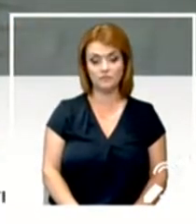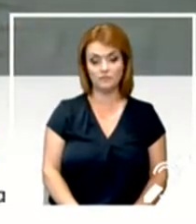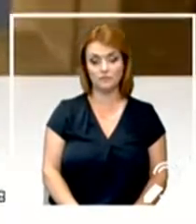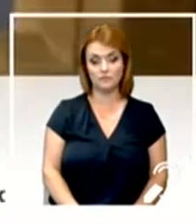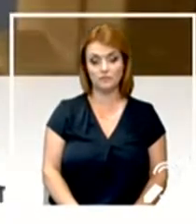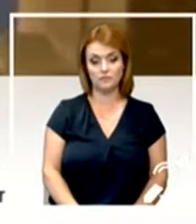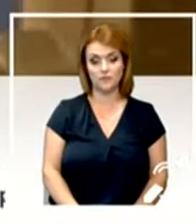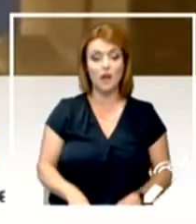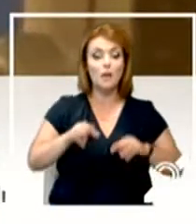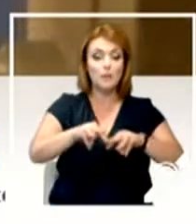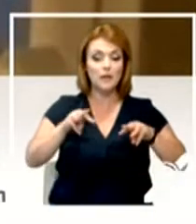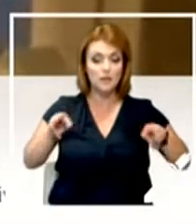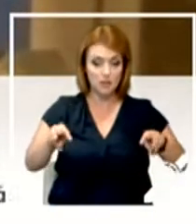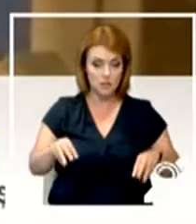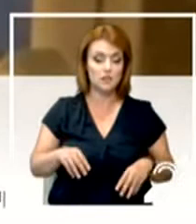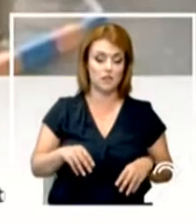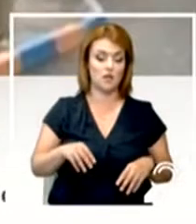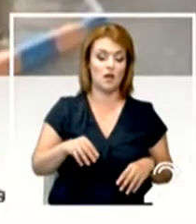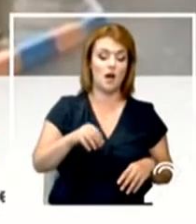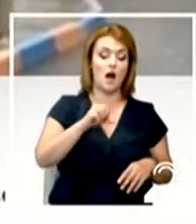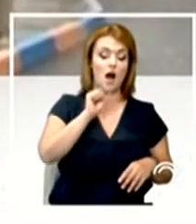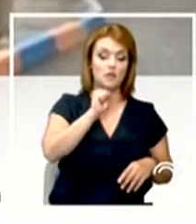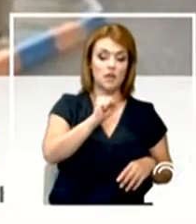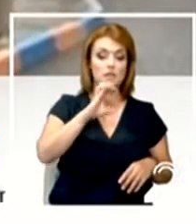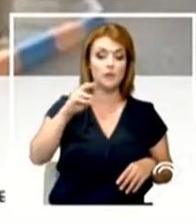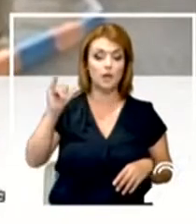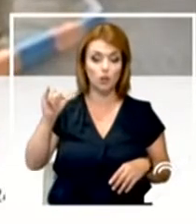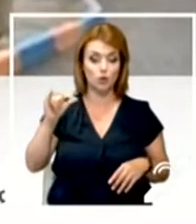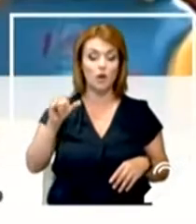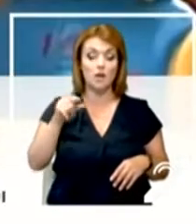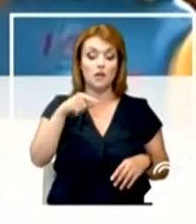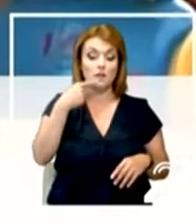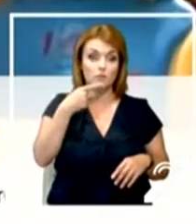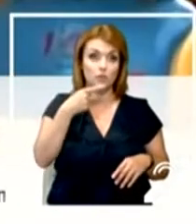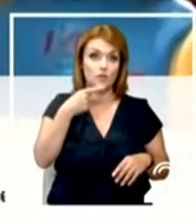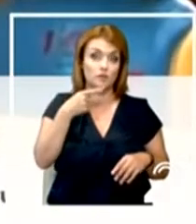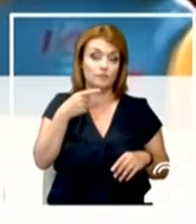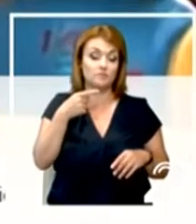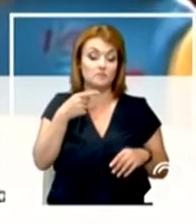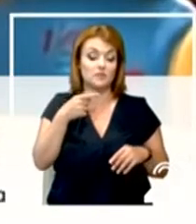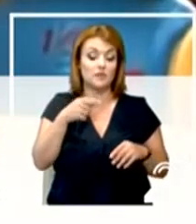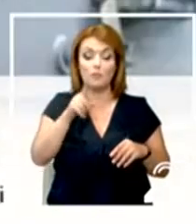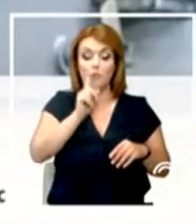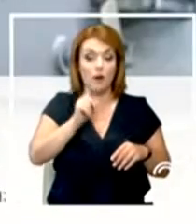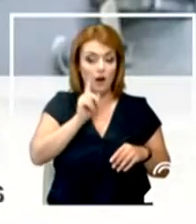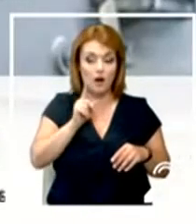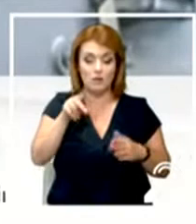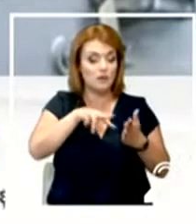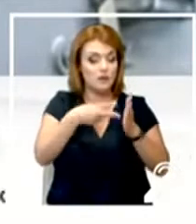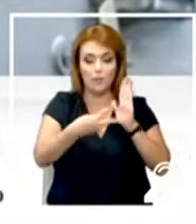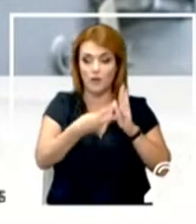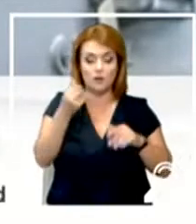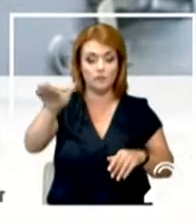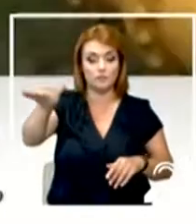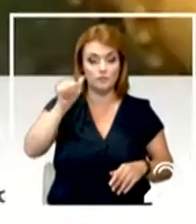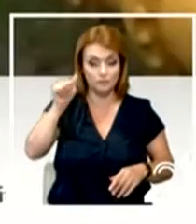către Gazprom. Ministrul Infrastructurii și Dezvoltării Regionale, Andrei Spânu, a exclus acest lucru și a declarat că guvernul a venit deja în sprijinul